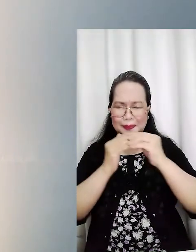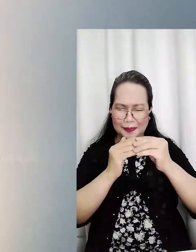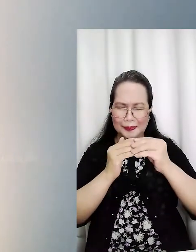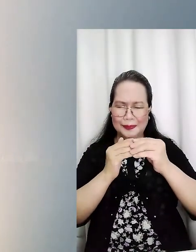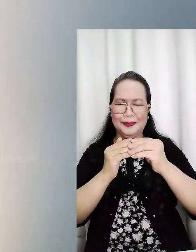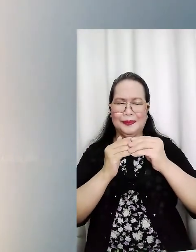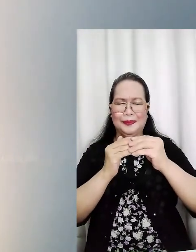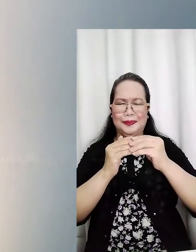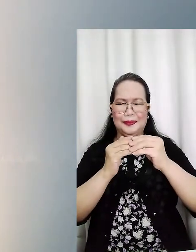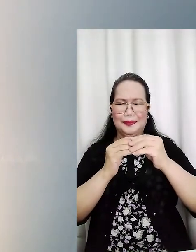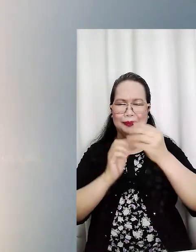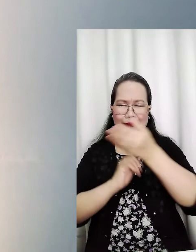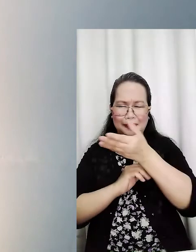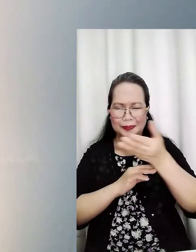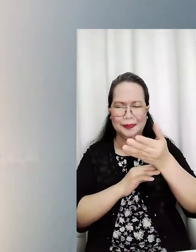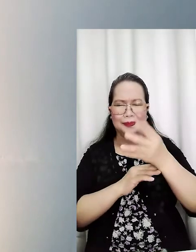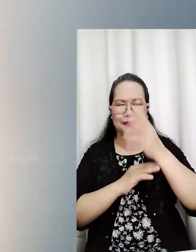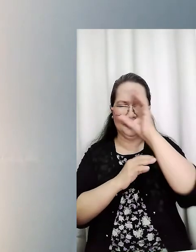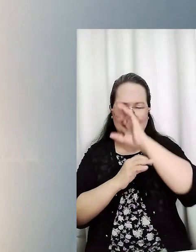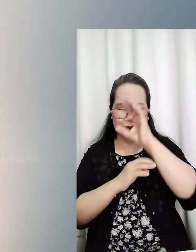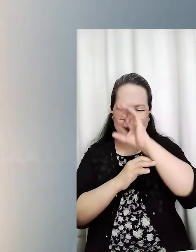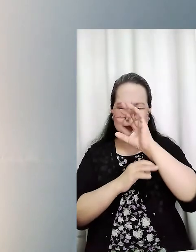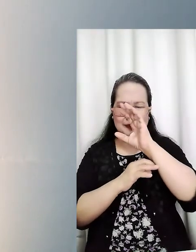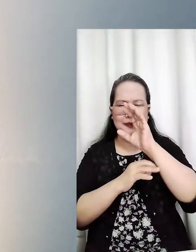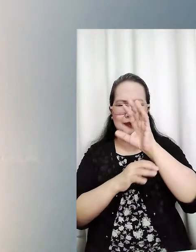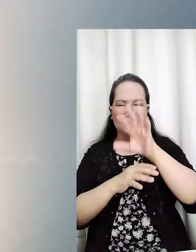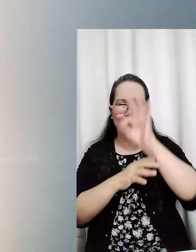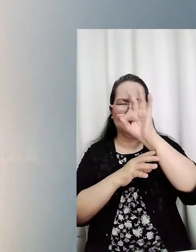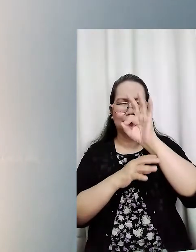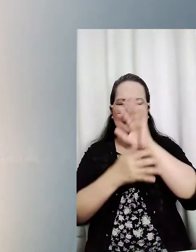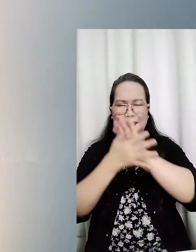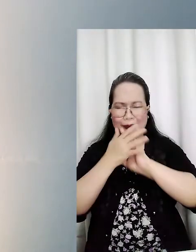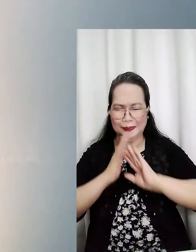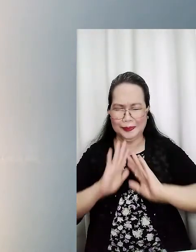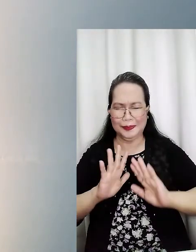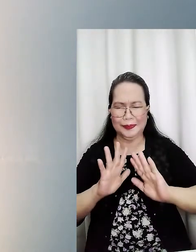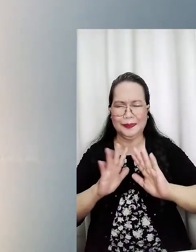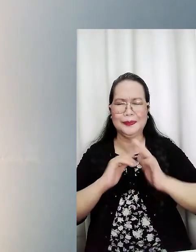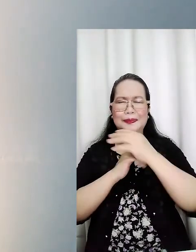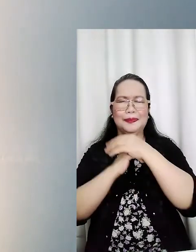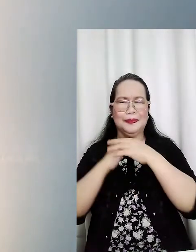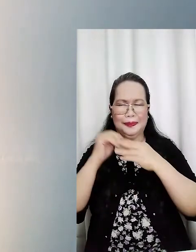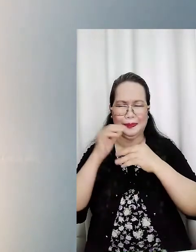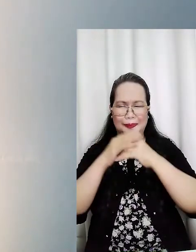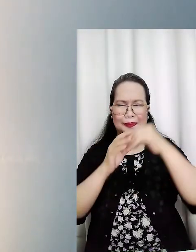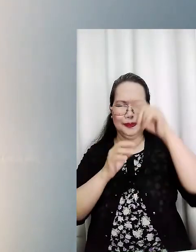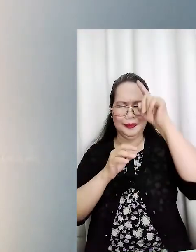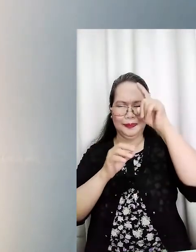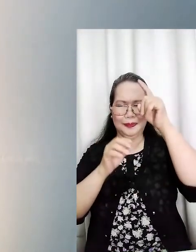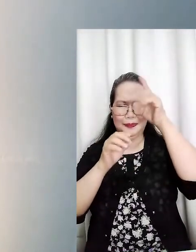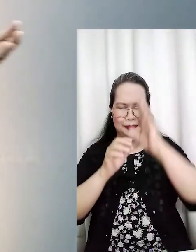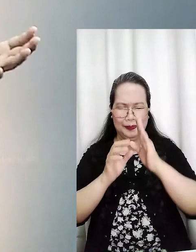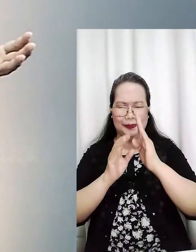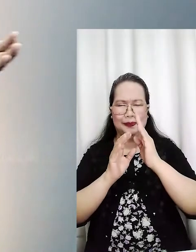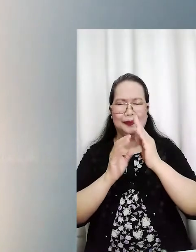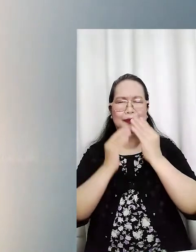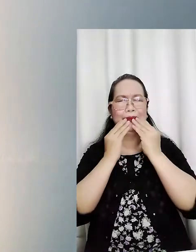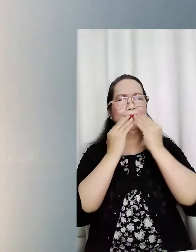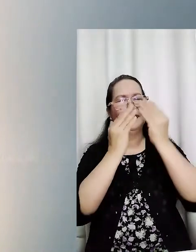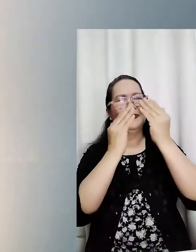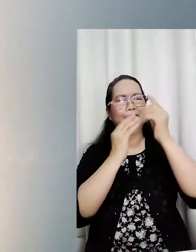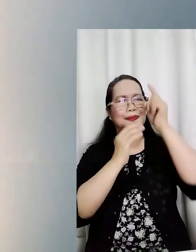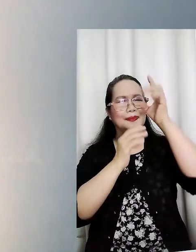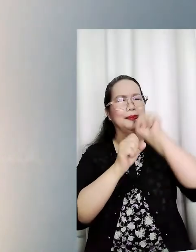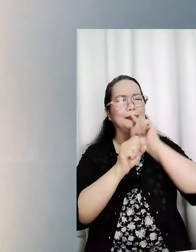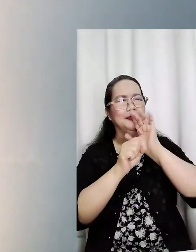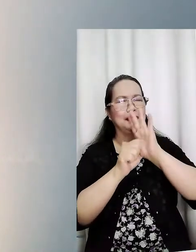them, Lord, so that they will seek and find peace and comfort in your presence. Ganyan din po, Panginoon, thank